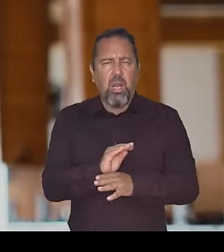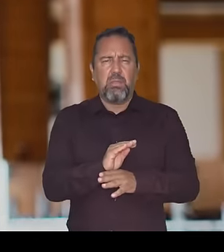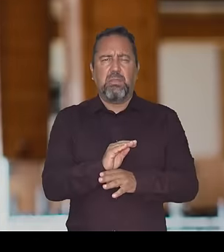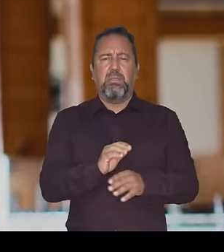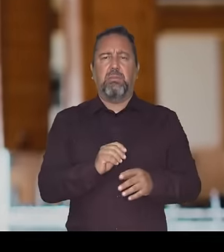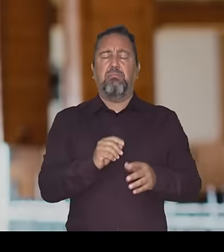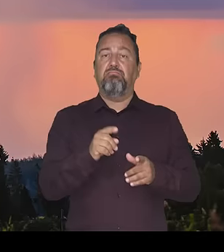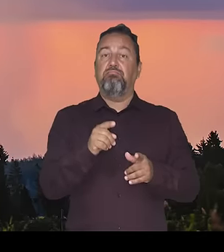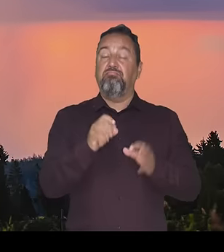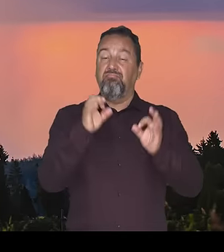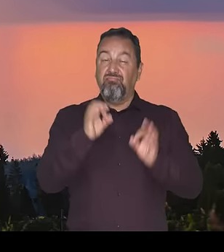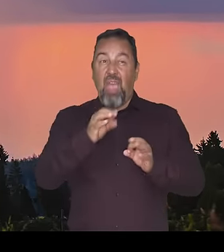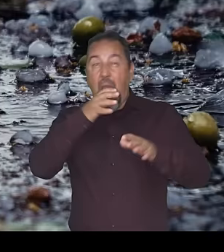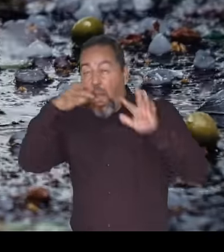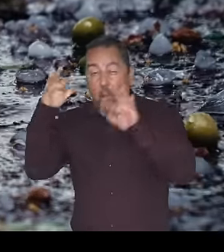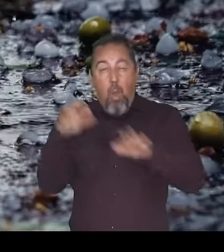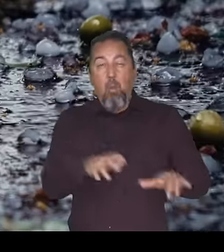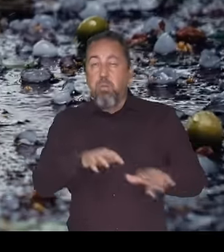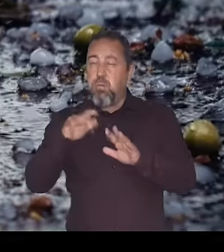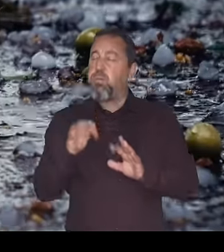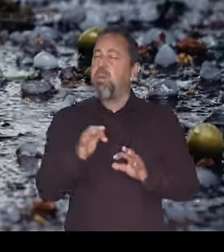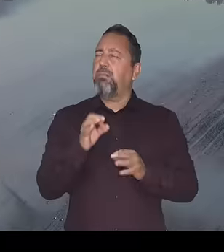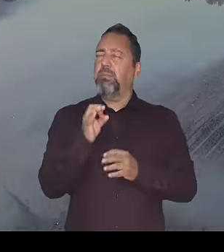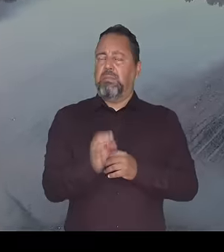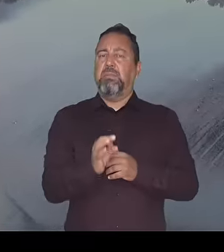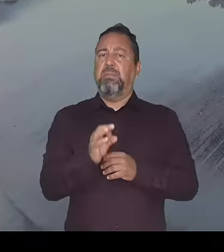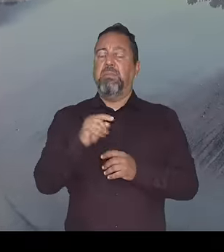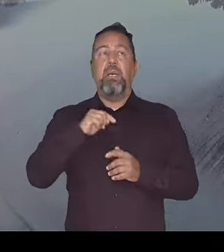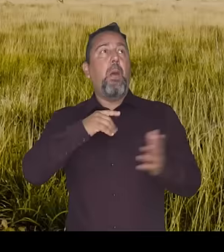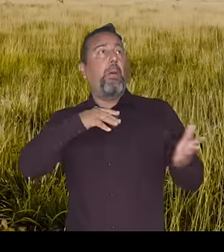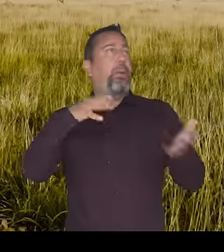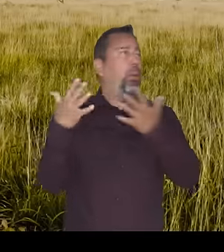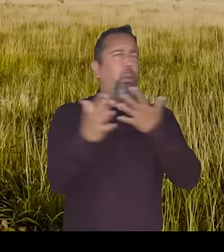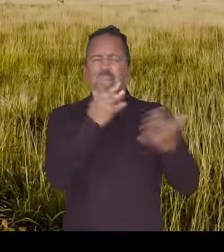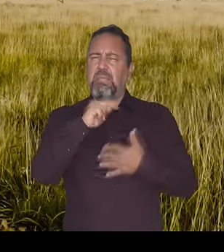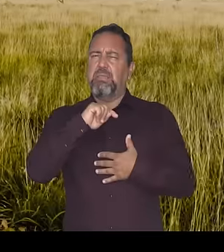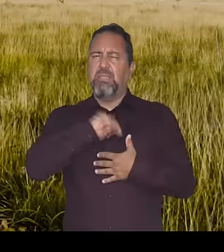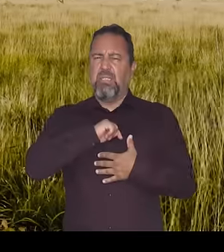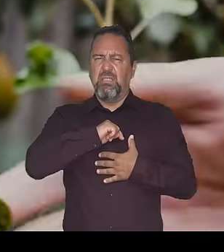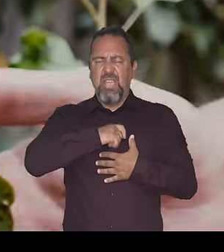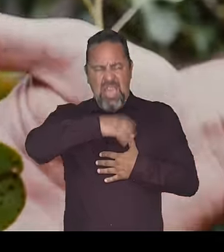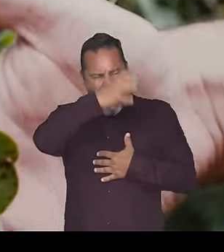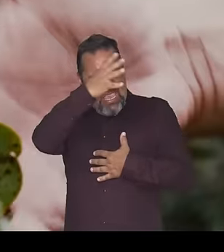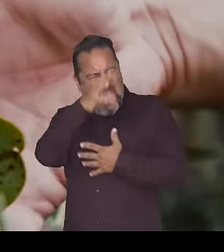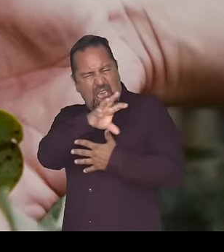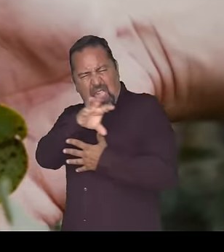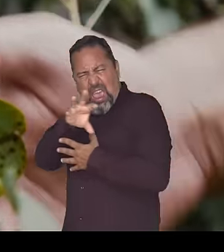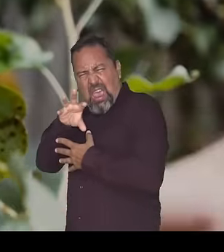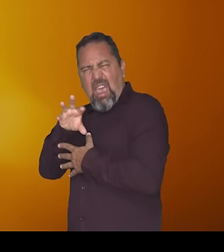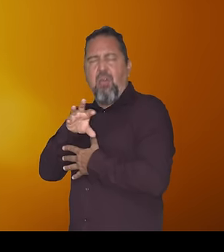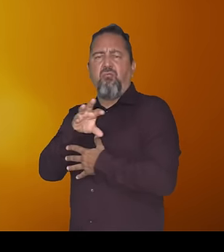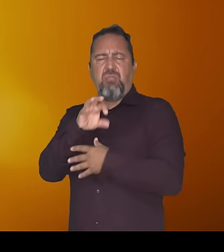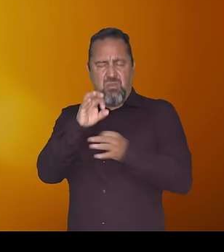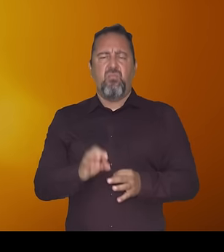que cuidarás. Seguro que arribará el agua, que sentirás el vent, que